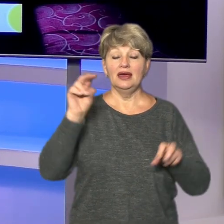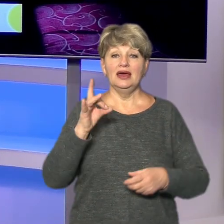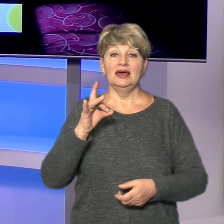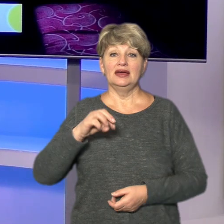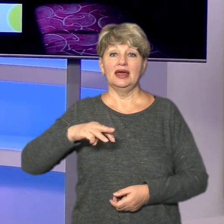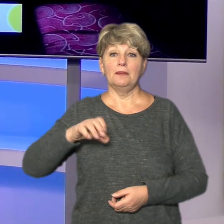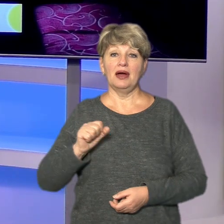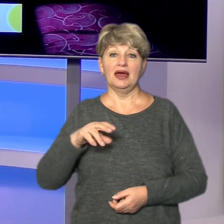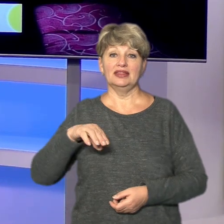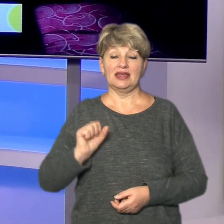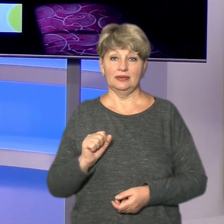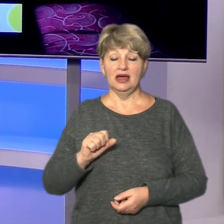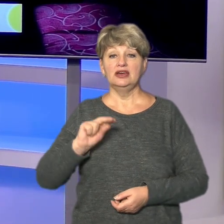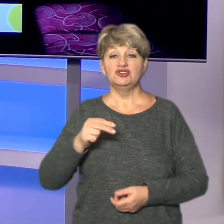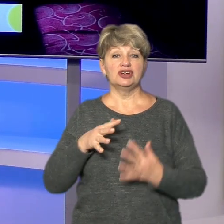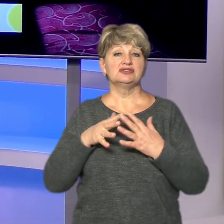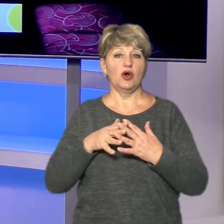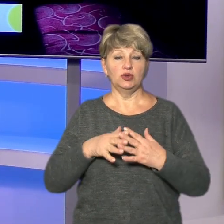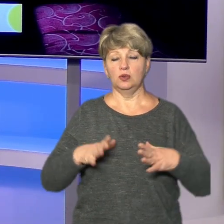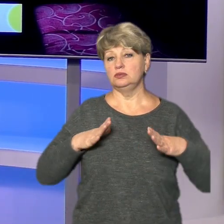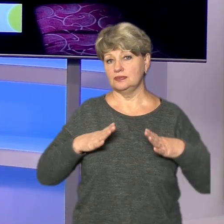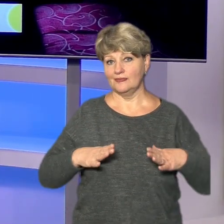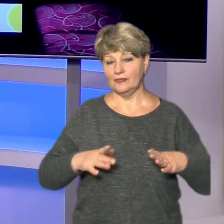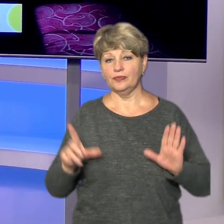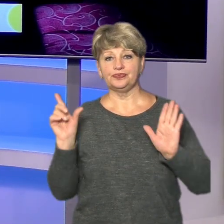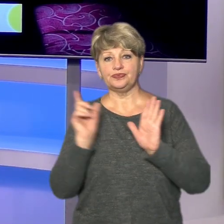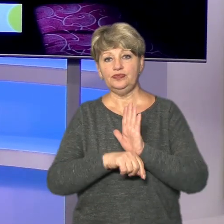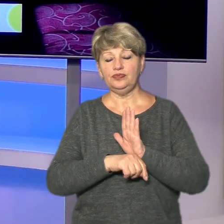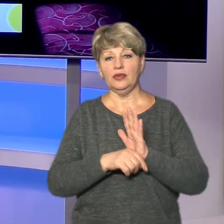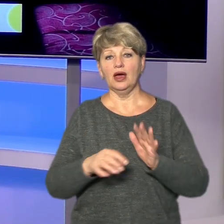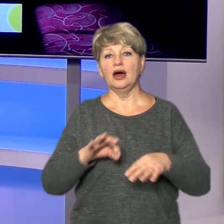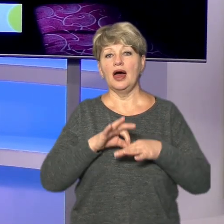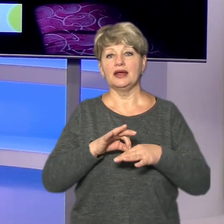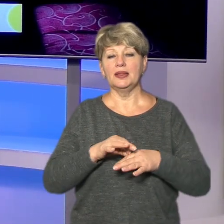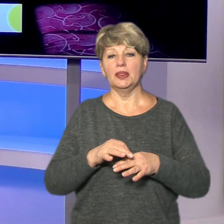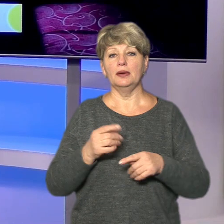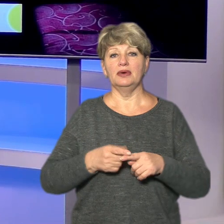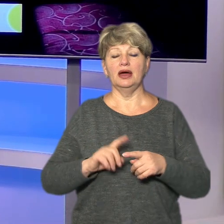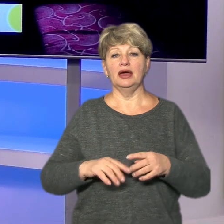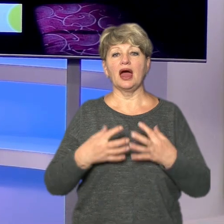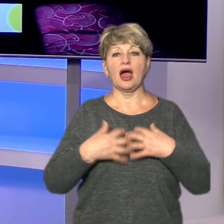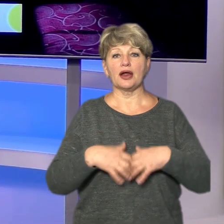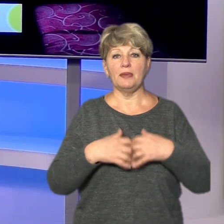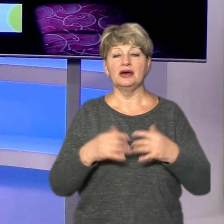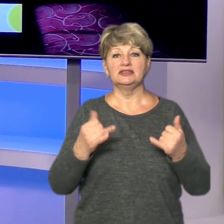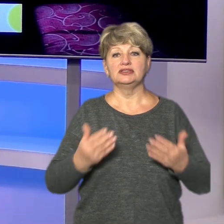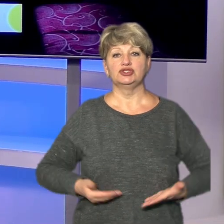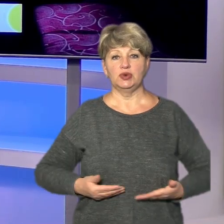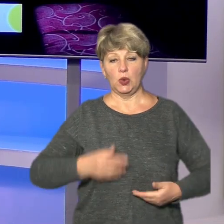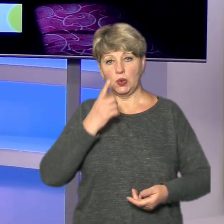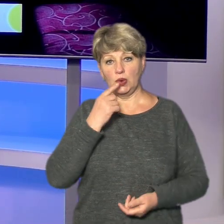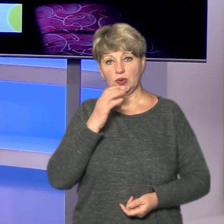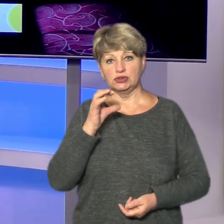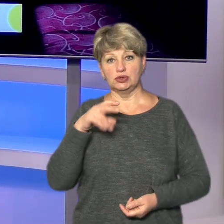трембачі через війну вони вимушені були виїхати з рідного Краматорська нині родина оселилася у Червоній Слободі як